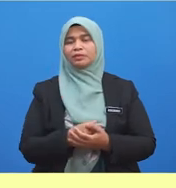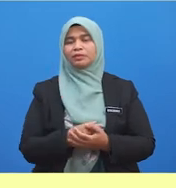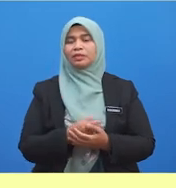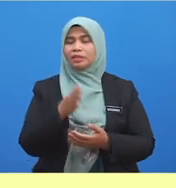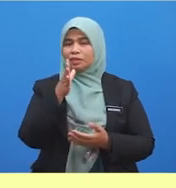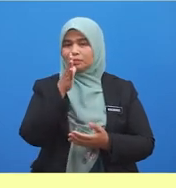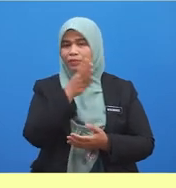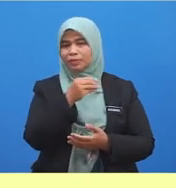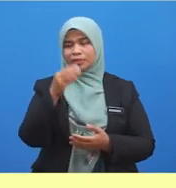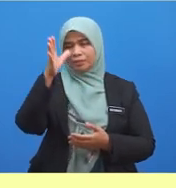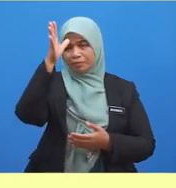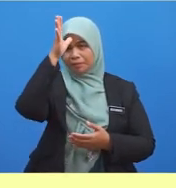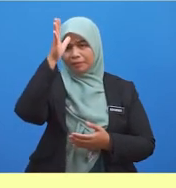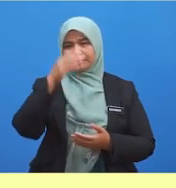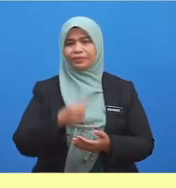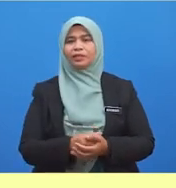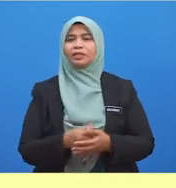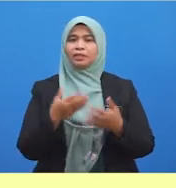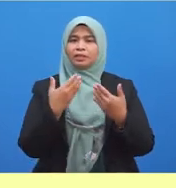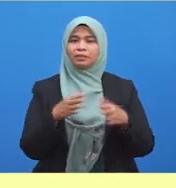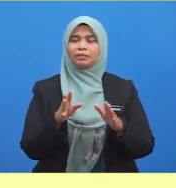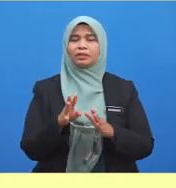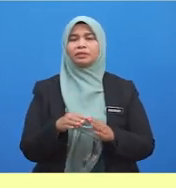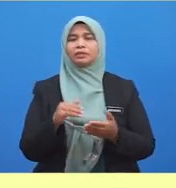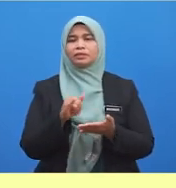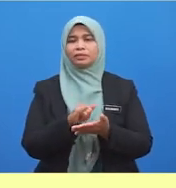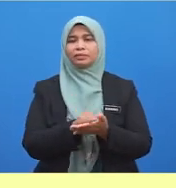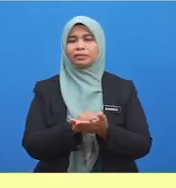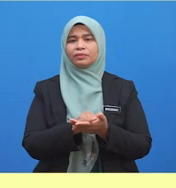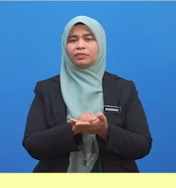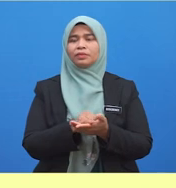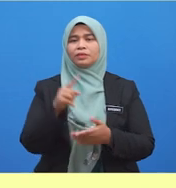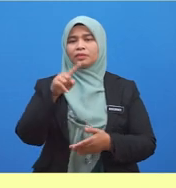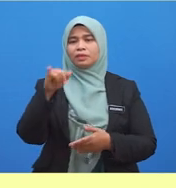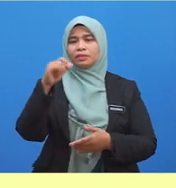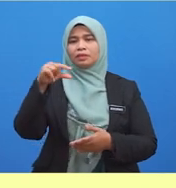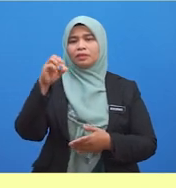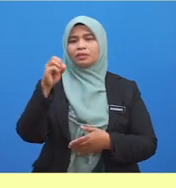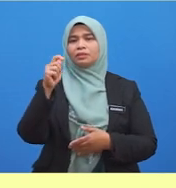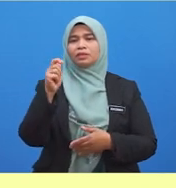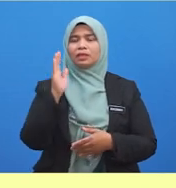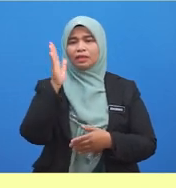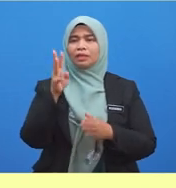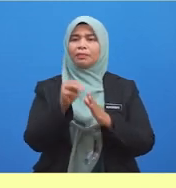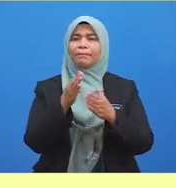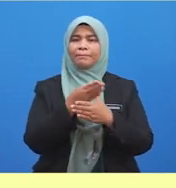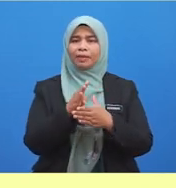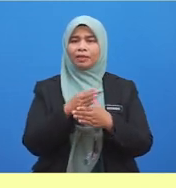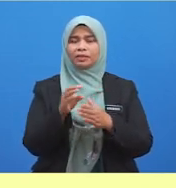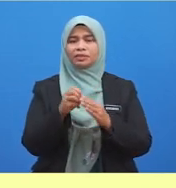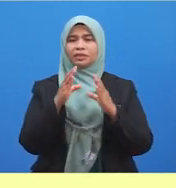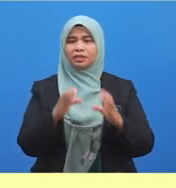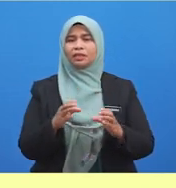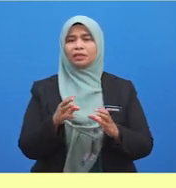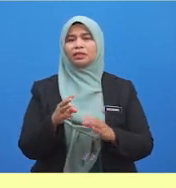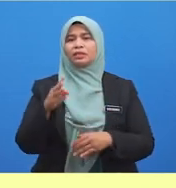bapanya. Selepas persenyawaan, zigot akan membahagi secara